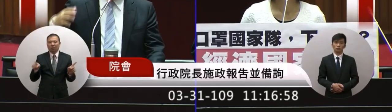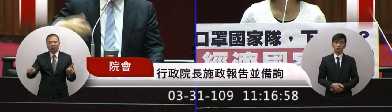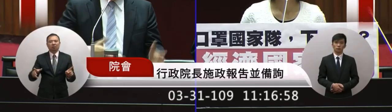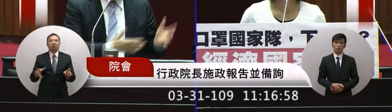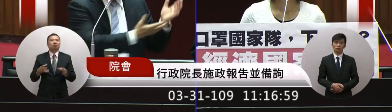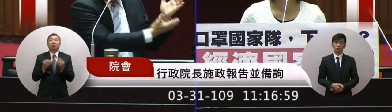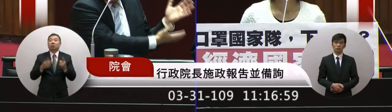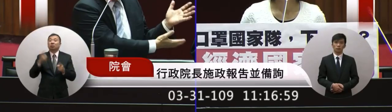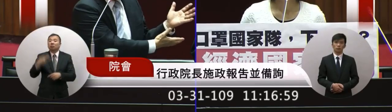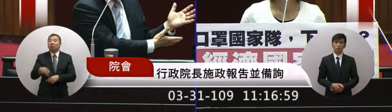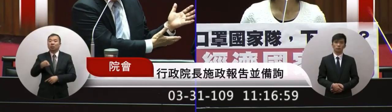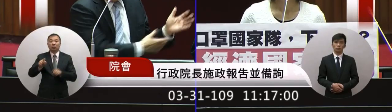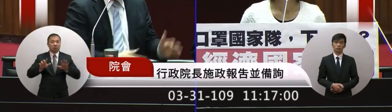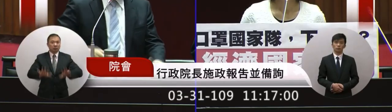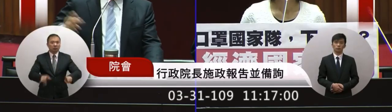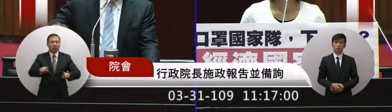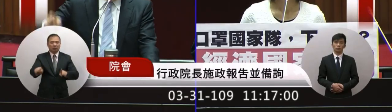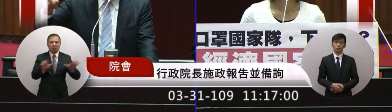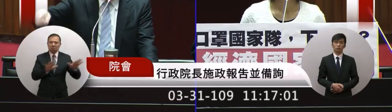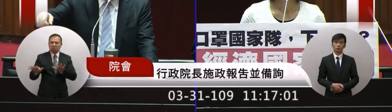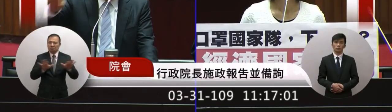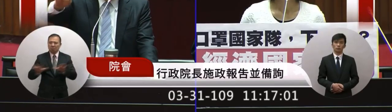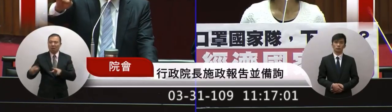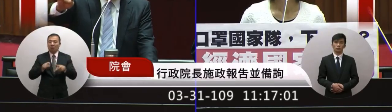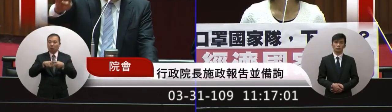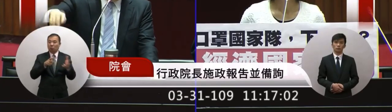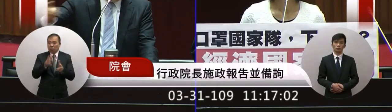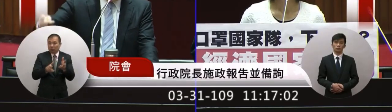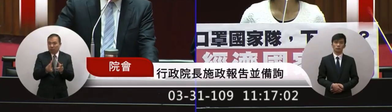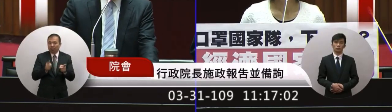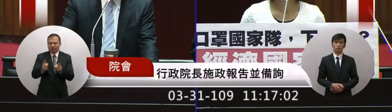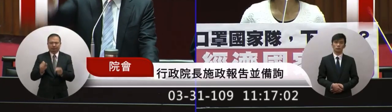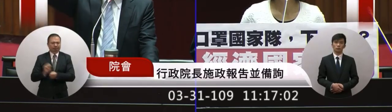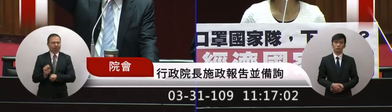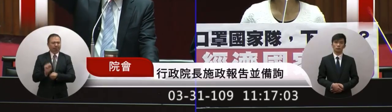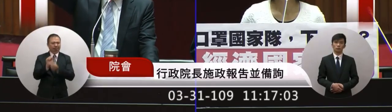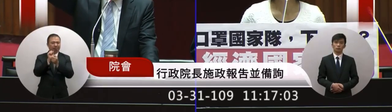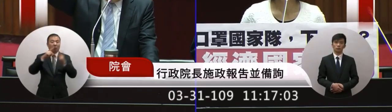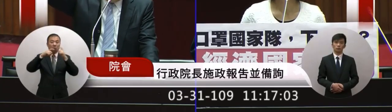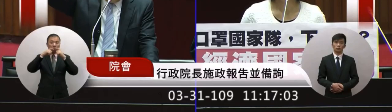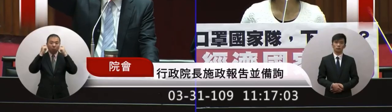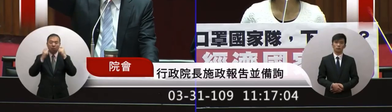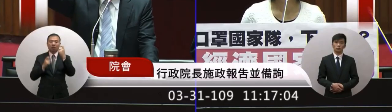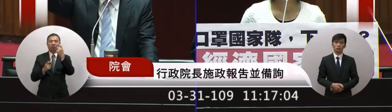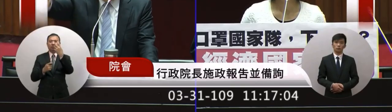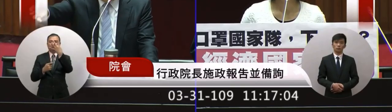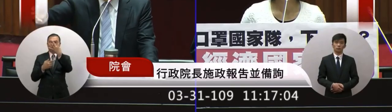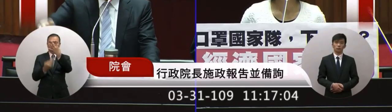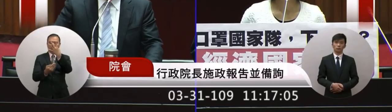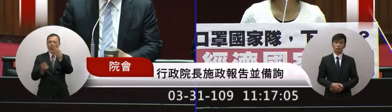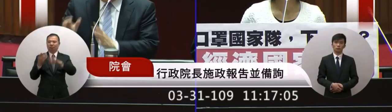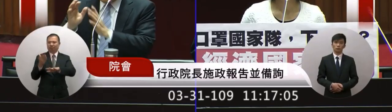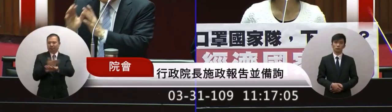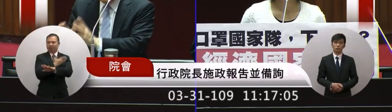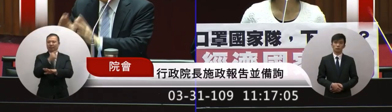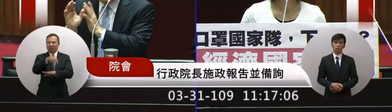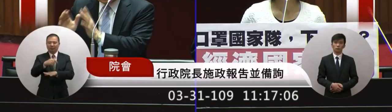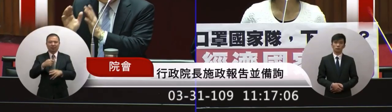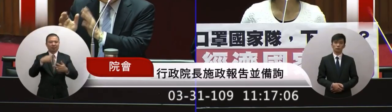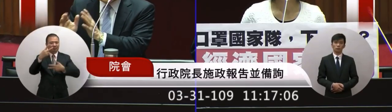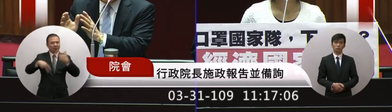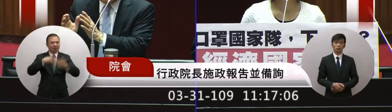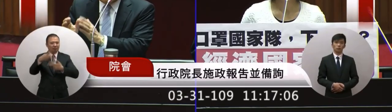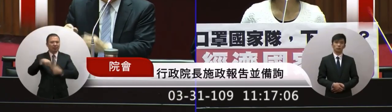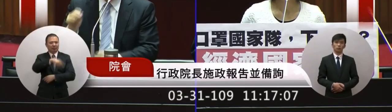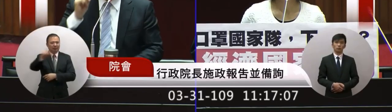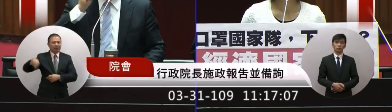在也因为产能增加，我们口罩4月9号马上就可以再提高了。以后